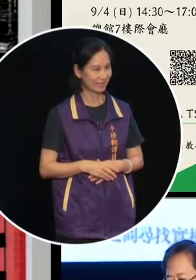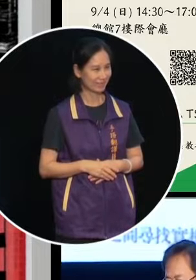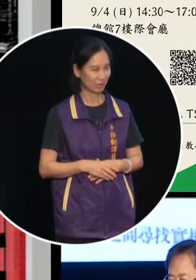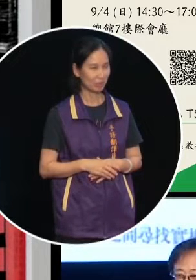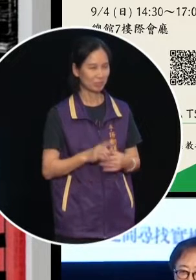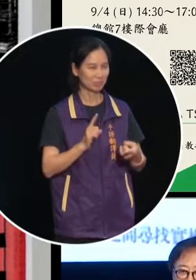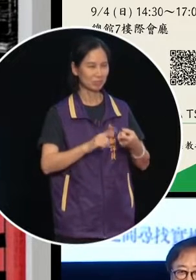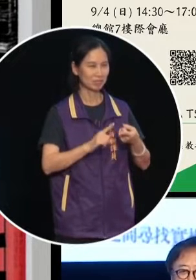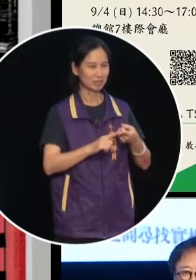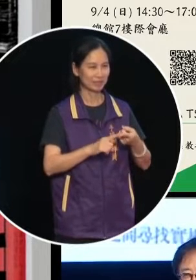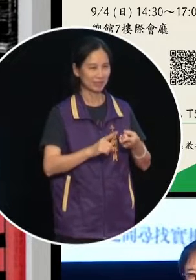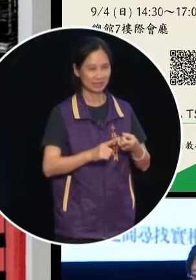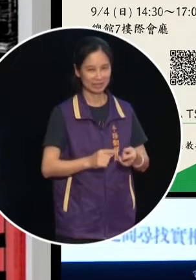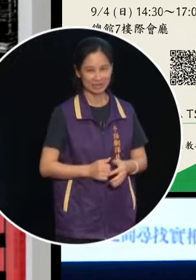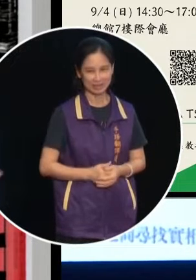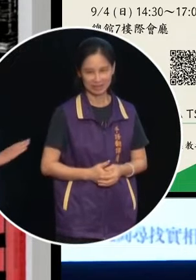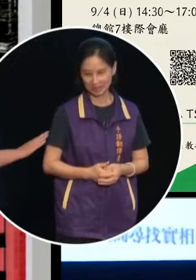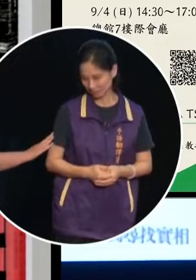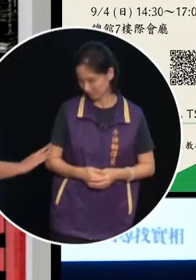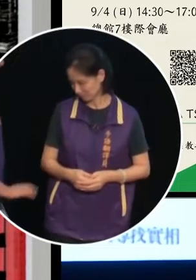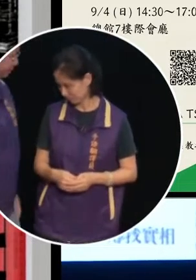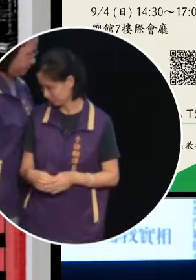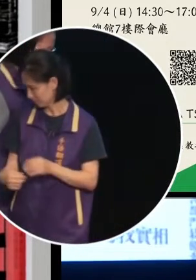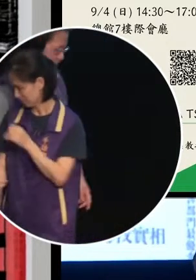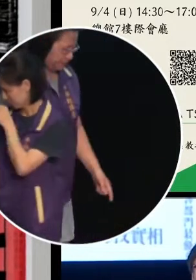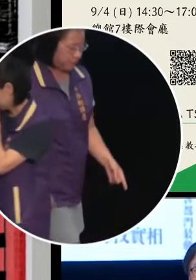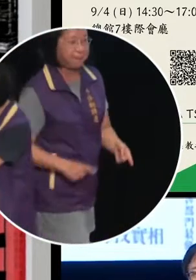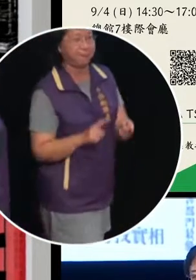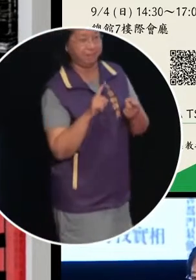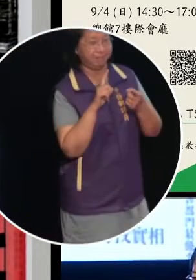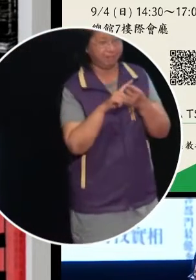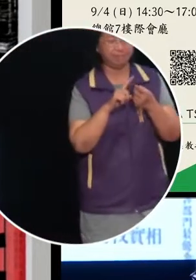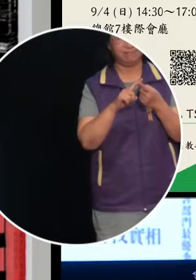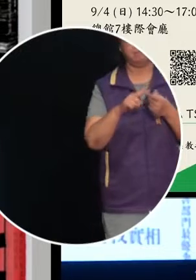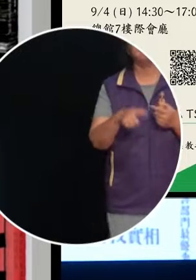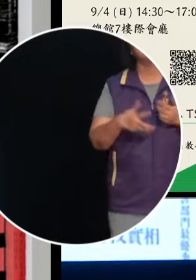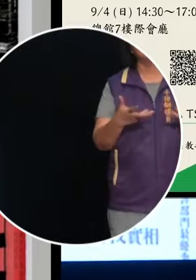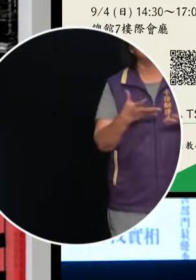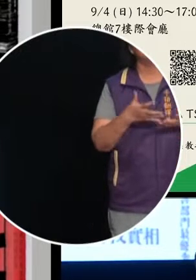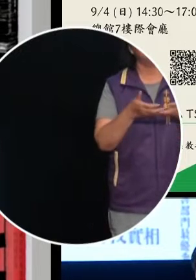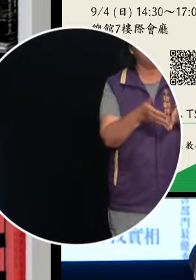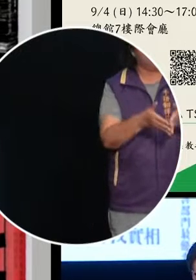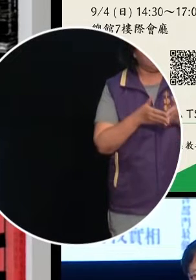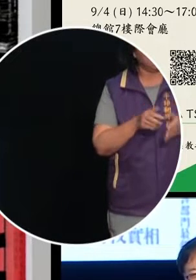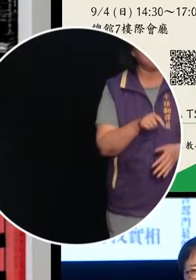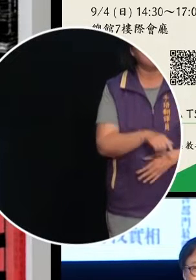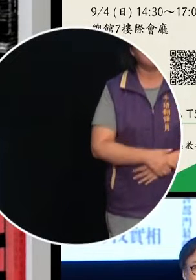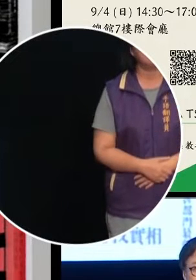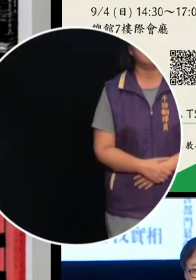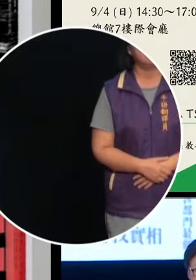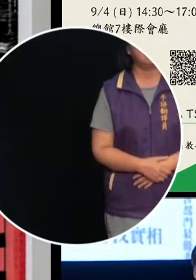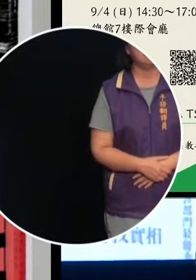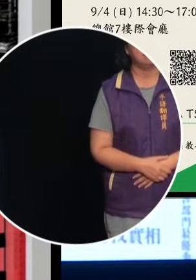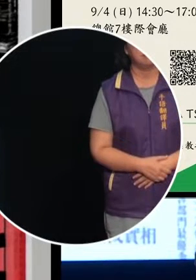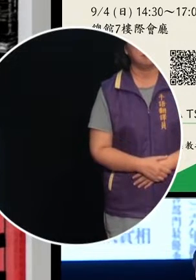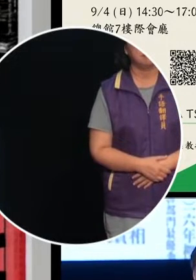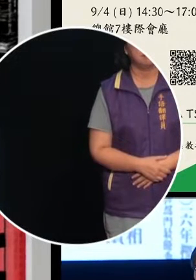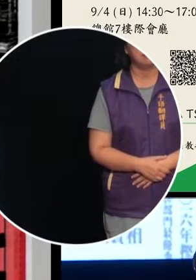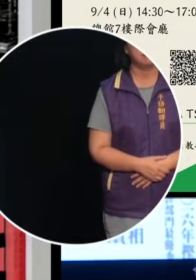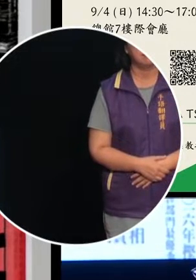对这个区别蛮还算是比较重要，因为对我觉得他的粉丝应该是90%都是男